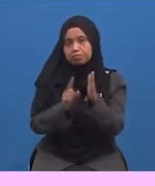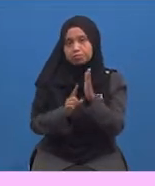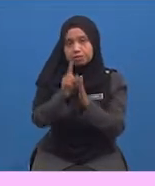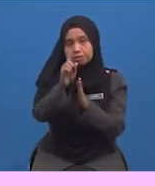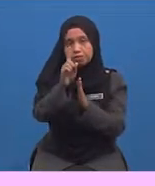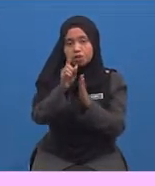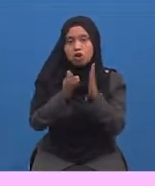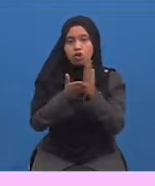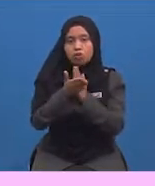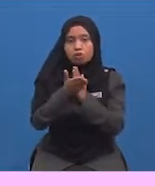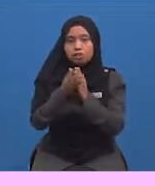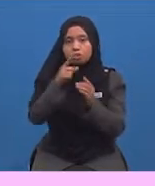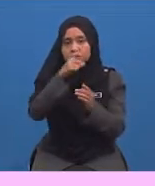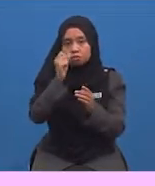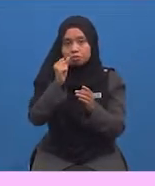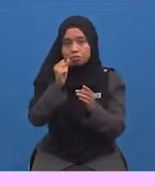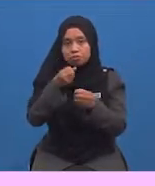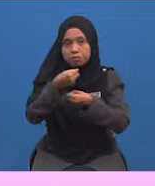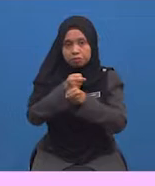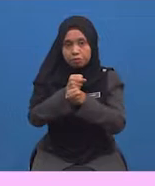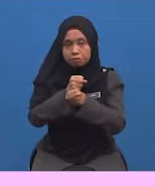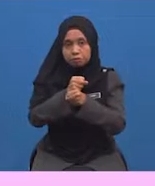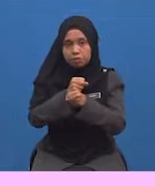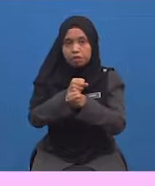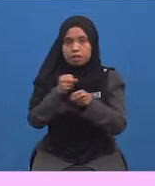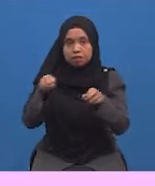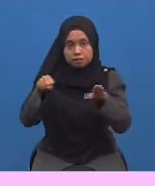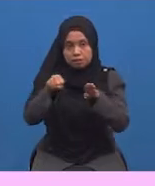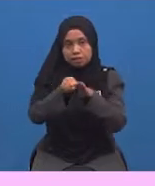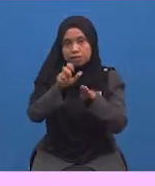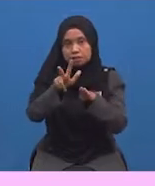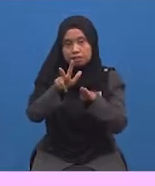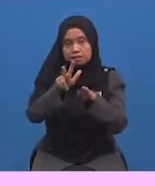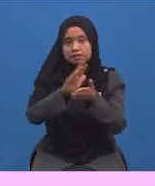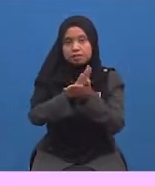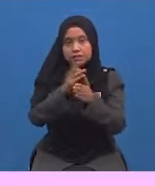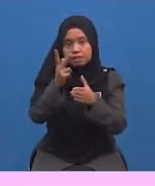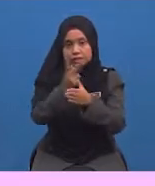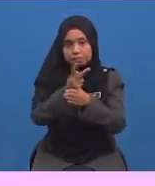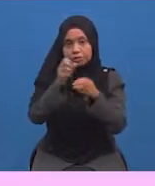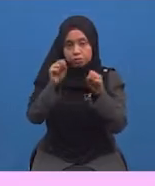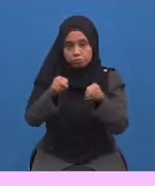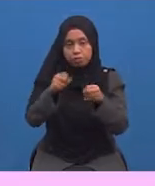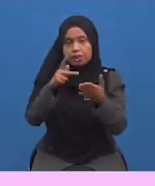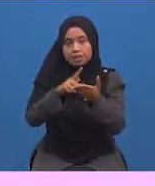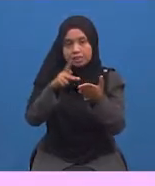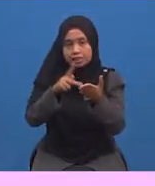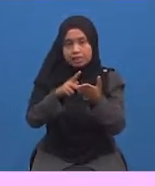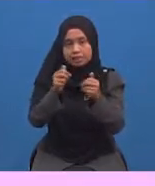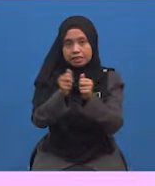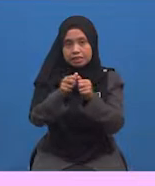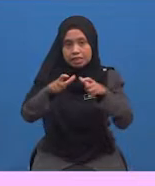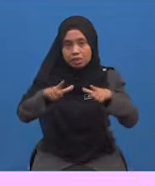Oleh kerana luas keratan rentas berbentuk segitiga, maka isi padu boleh dikira dengan mengira